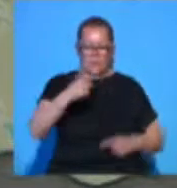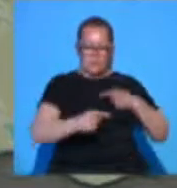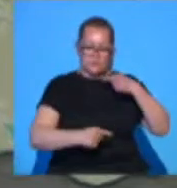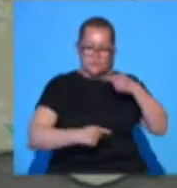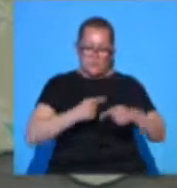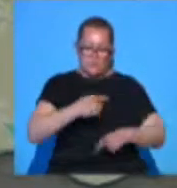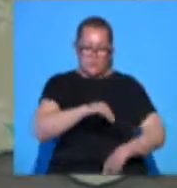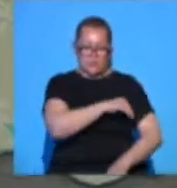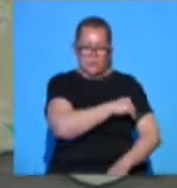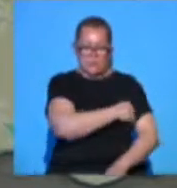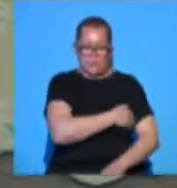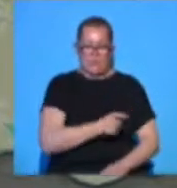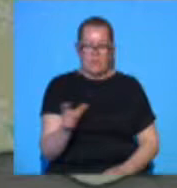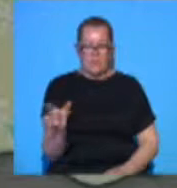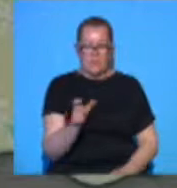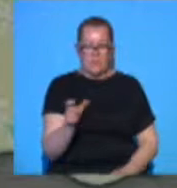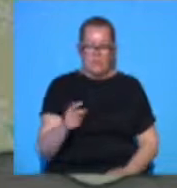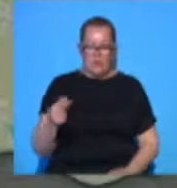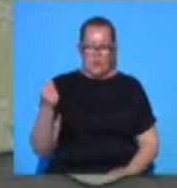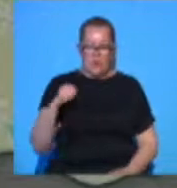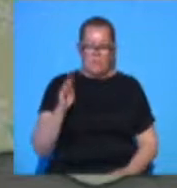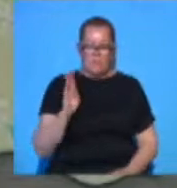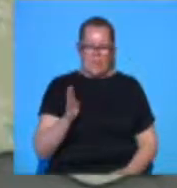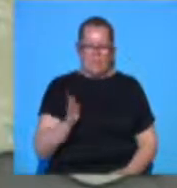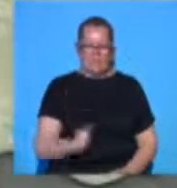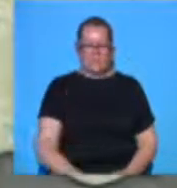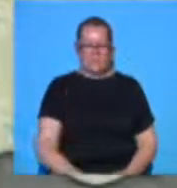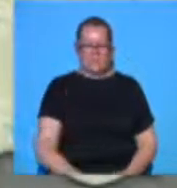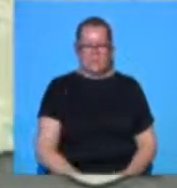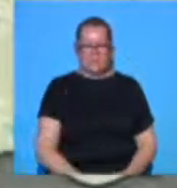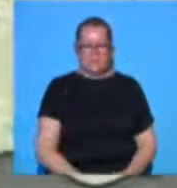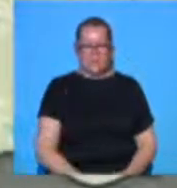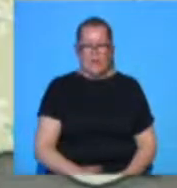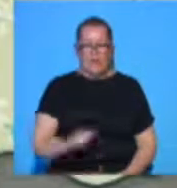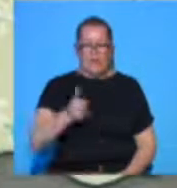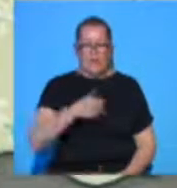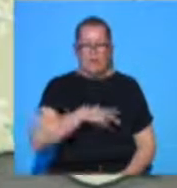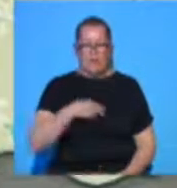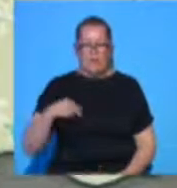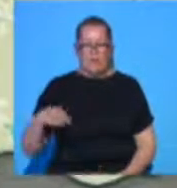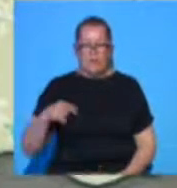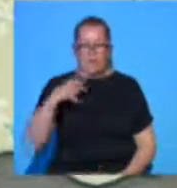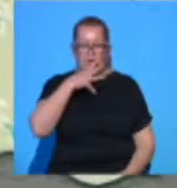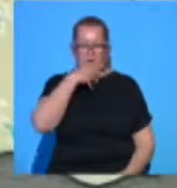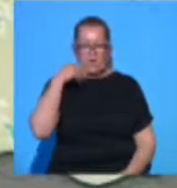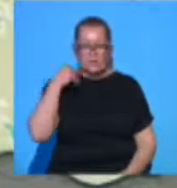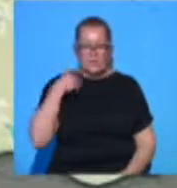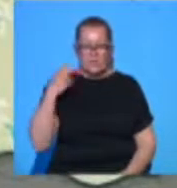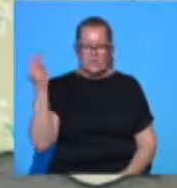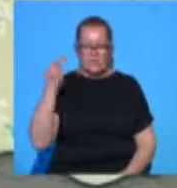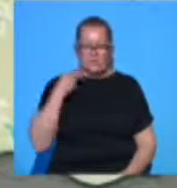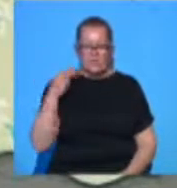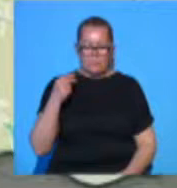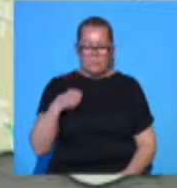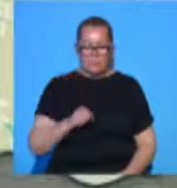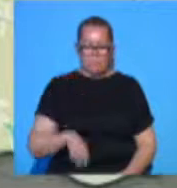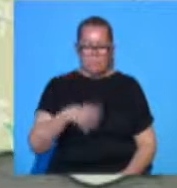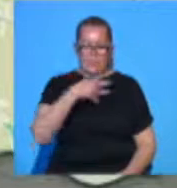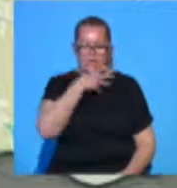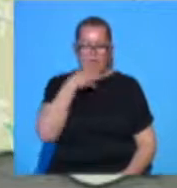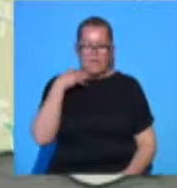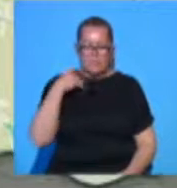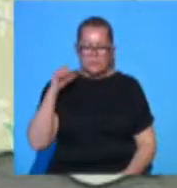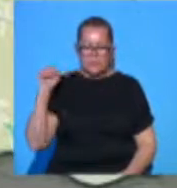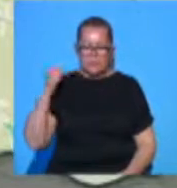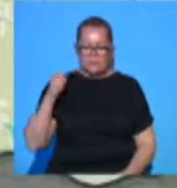temperaturile minime vor fi cuprinse între 8 și 14 grade. Mâine vremea se menține caldă, după amiaza călduroasă în sudul regiunii,